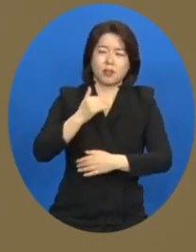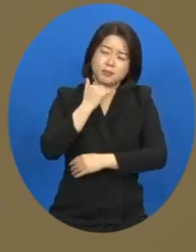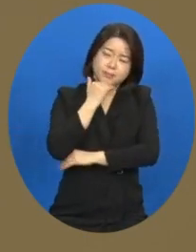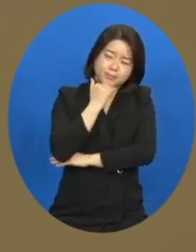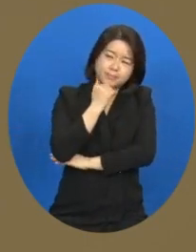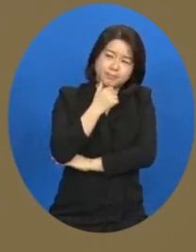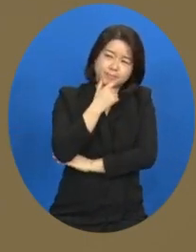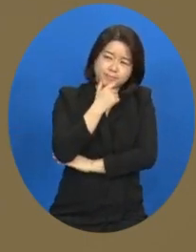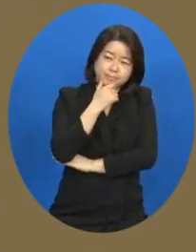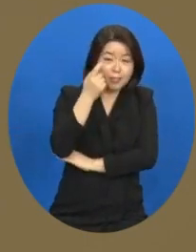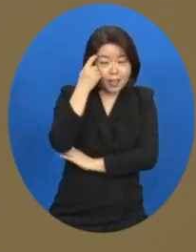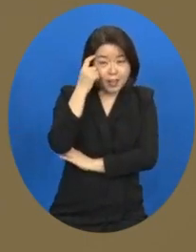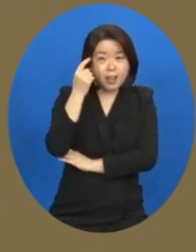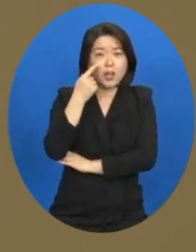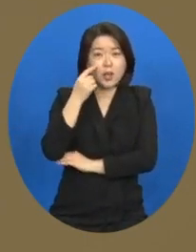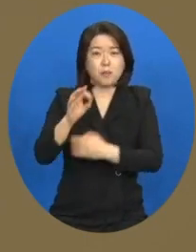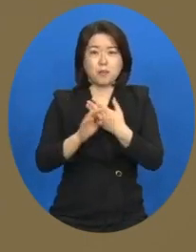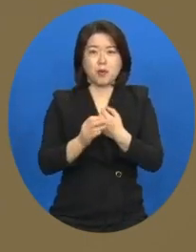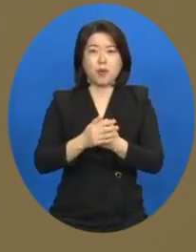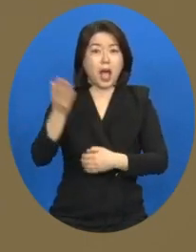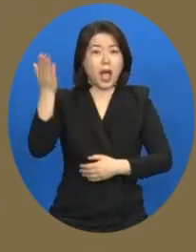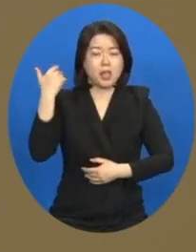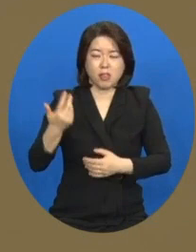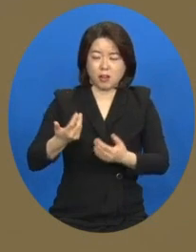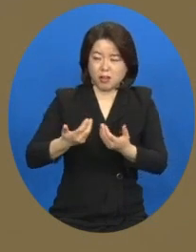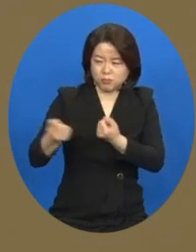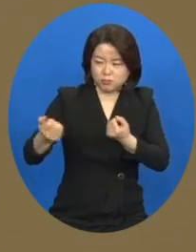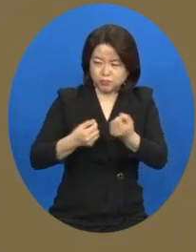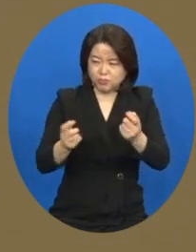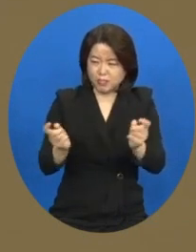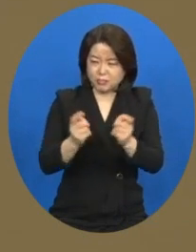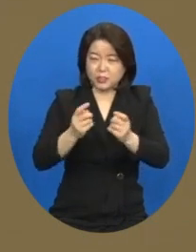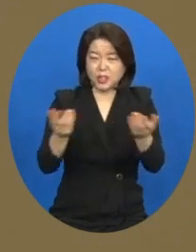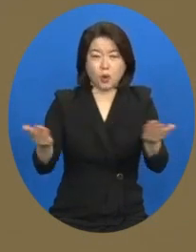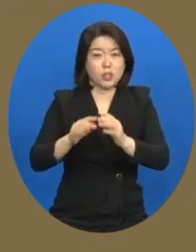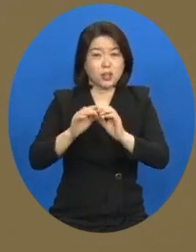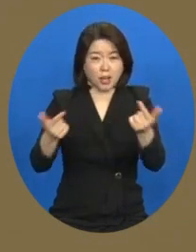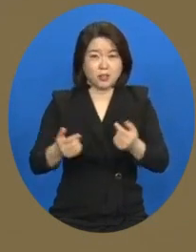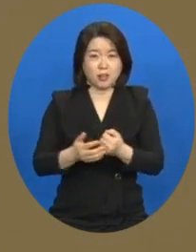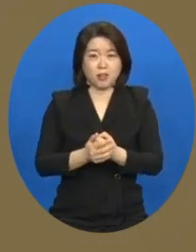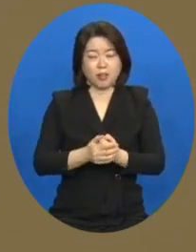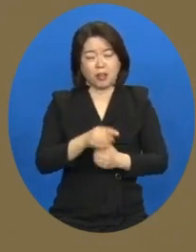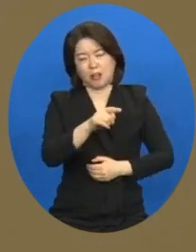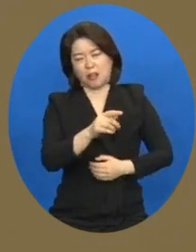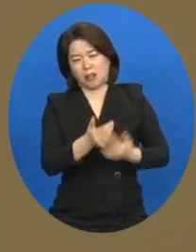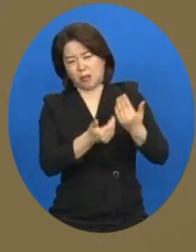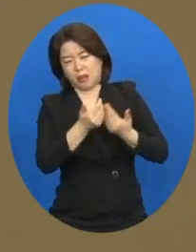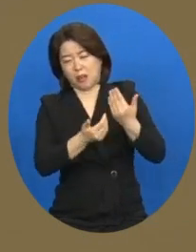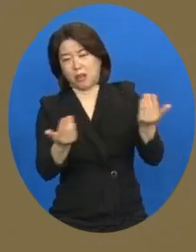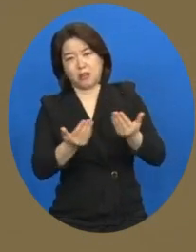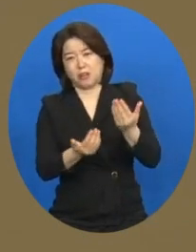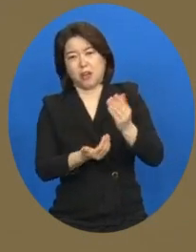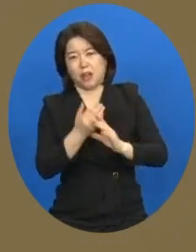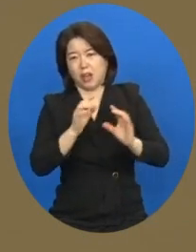보니까 아, 그때 갈라질 일이 아니었는데, 그때 그렇게 싸울 일도